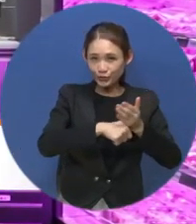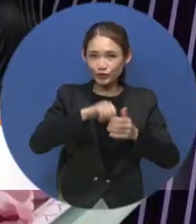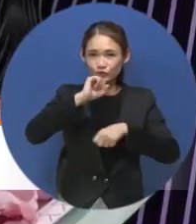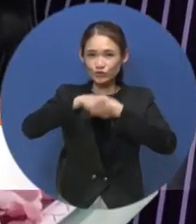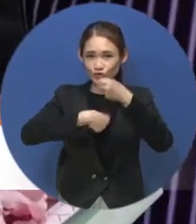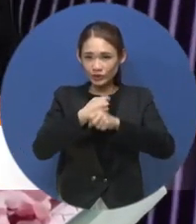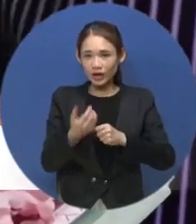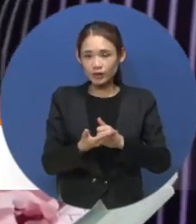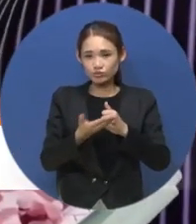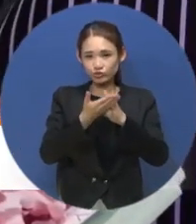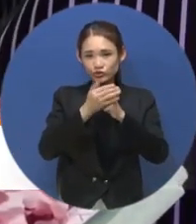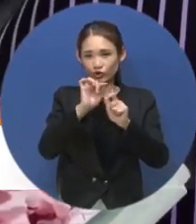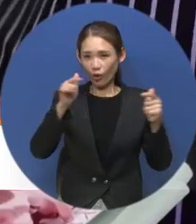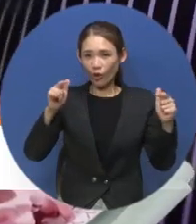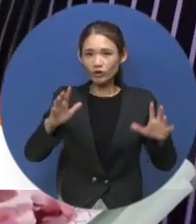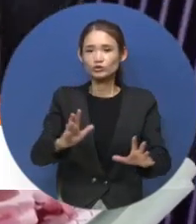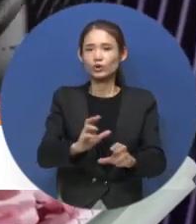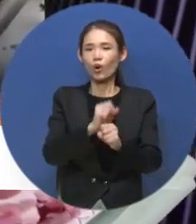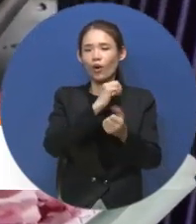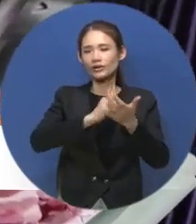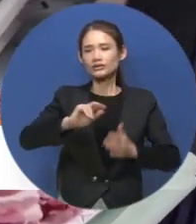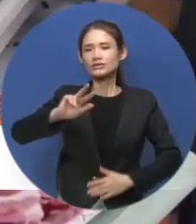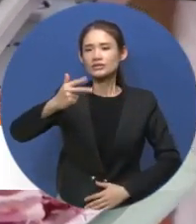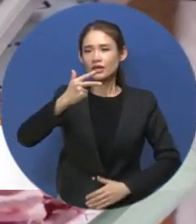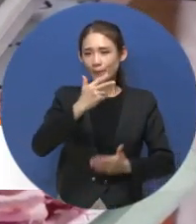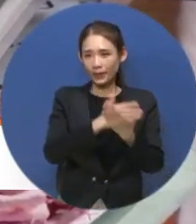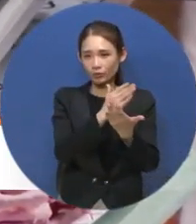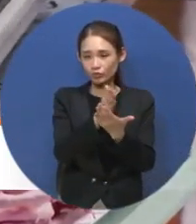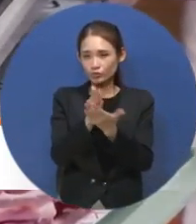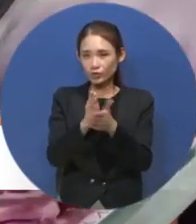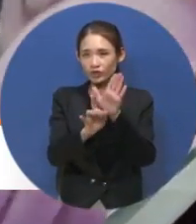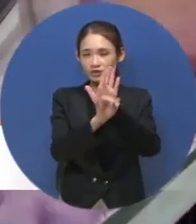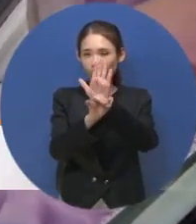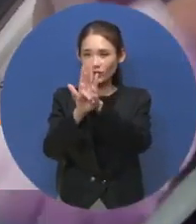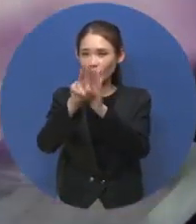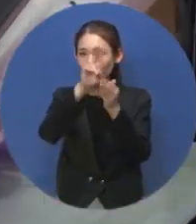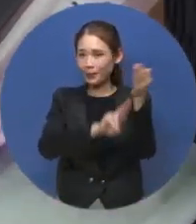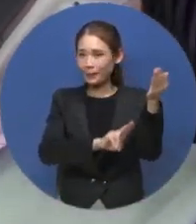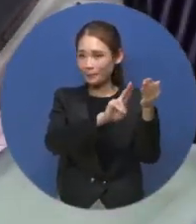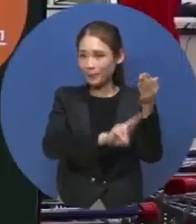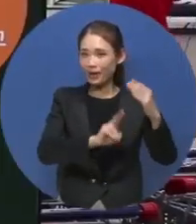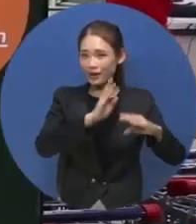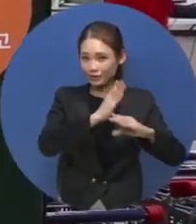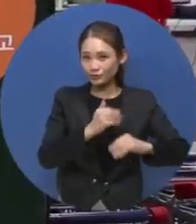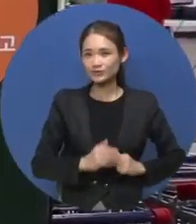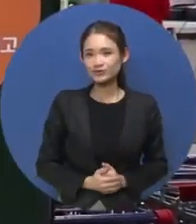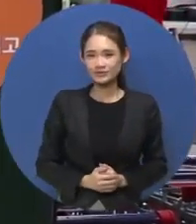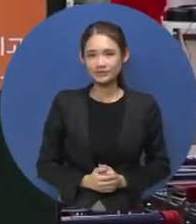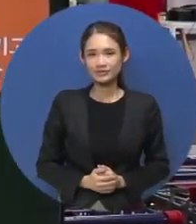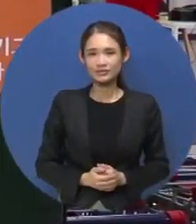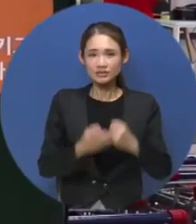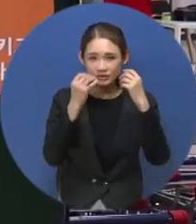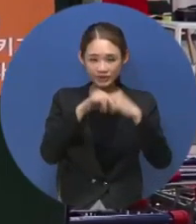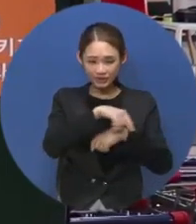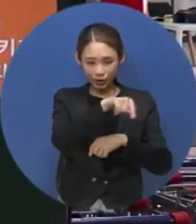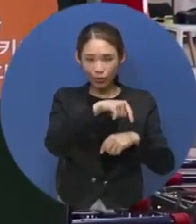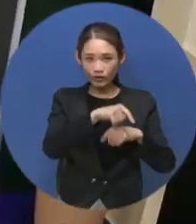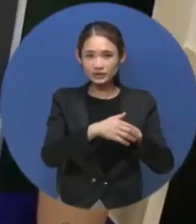신대점은 신대 스포츠 문화센터 건물 내 1층 1359 제곱미터 규모로 지역